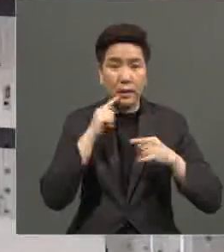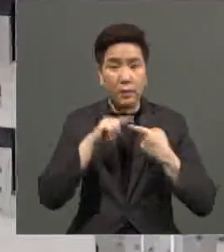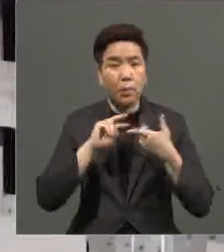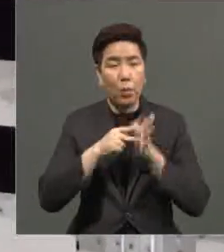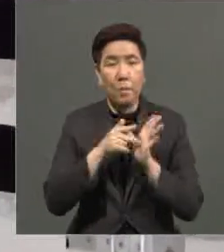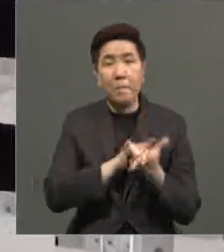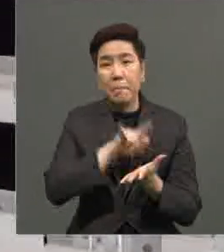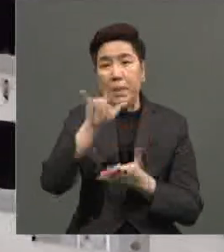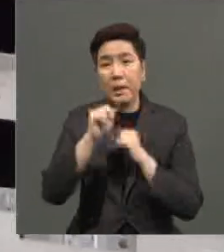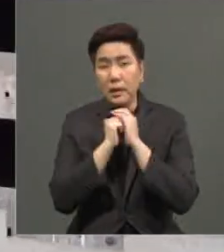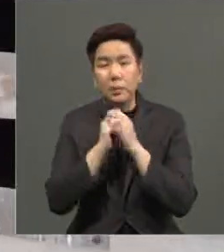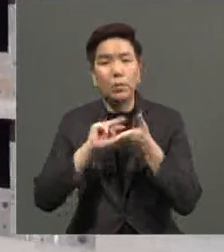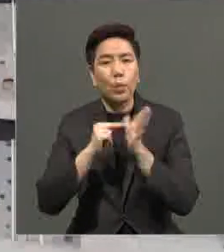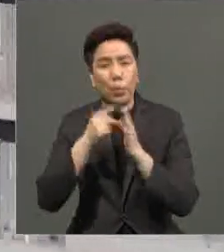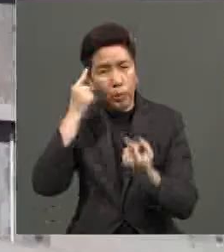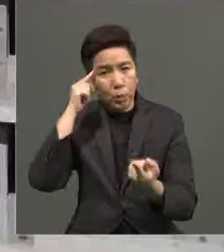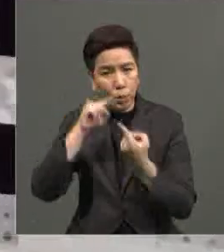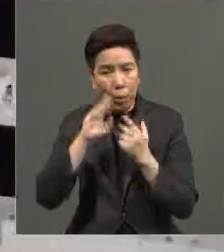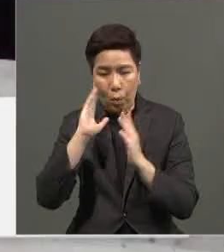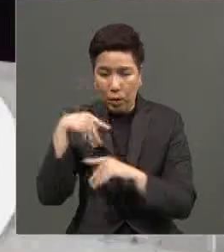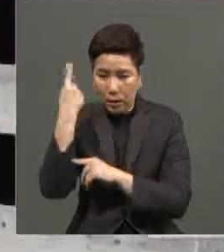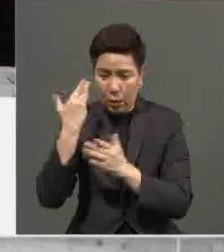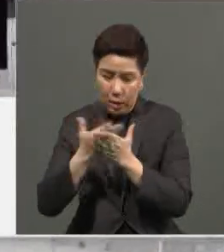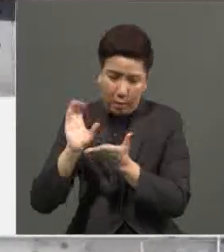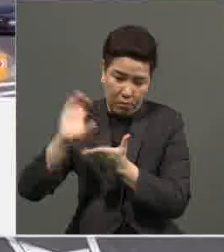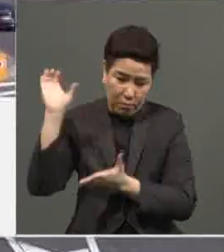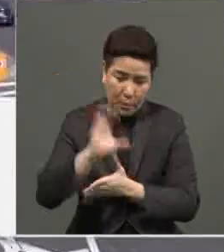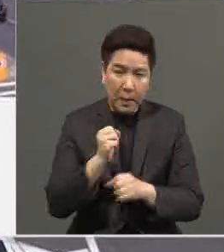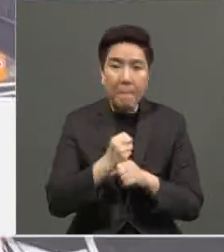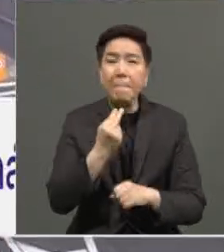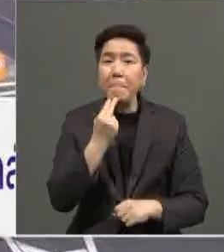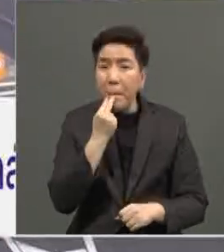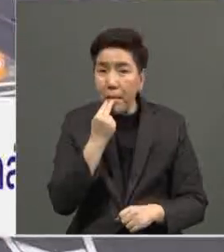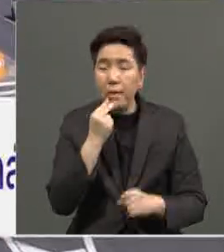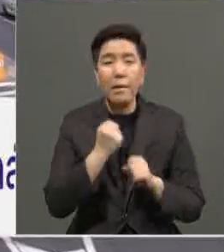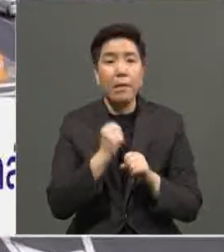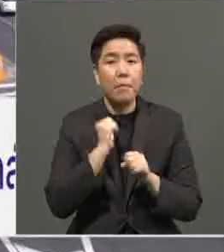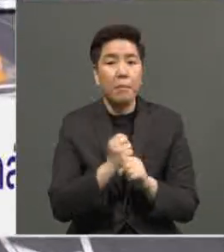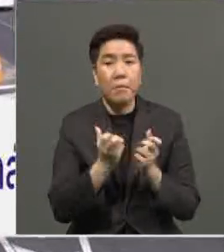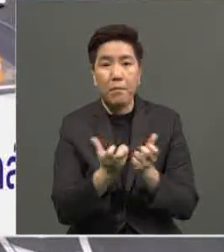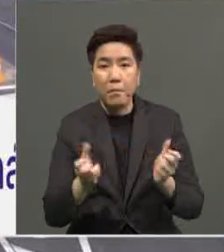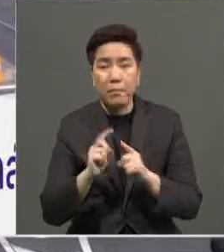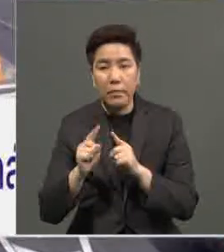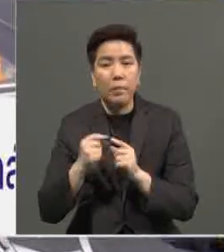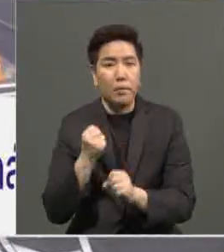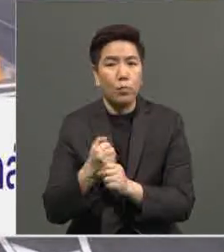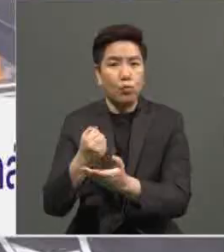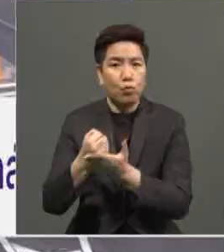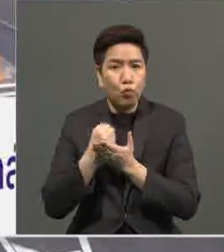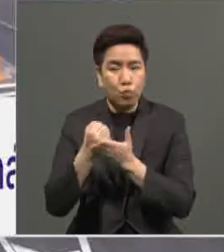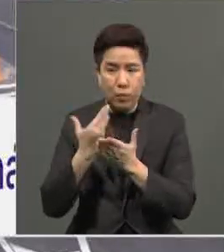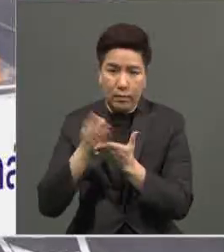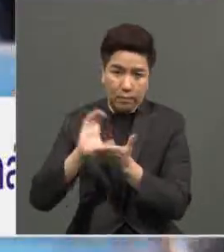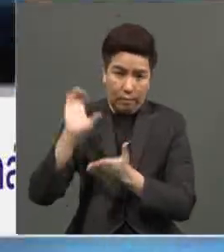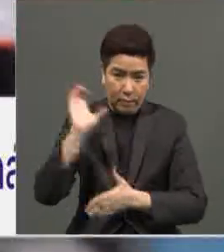ยืนจีนครั้งนี้ก็จะเน้นในการดึงดูดนักลงทุนในกลุ่มแบตเตอรี่และก็อิเล็กทรอนิกส์ขั้นสูงครับรวมถึงการเพิ่มการ